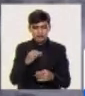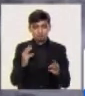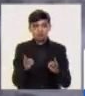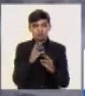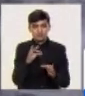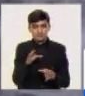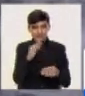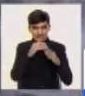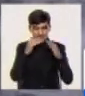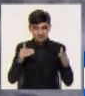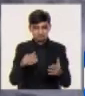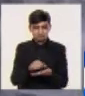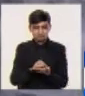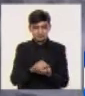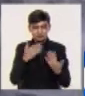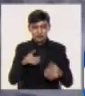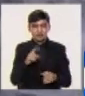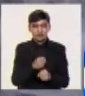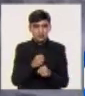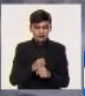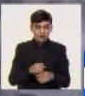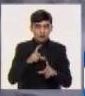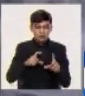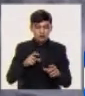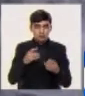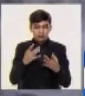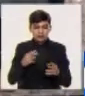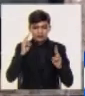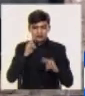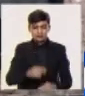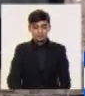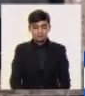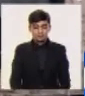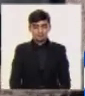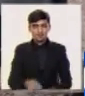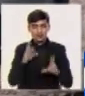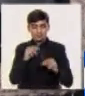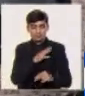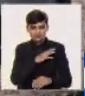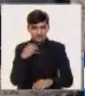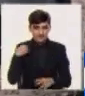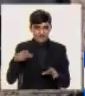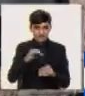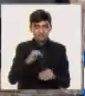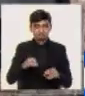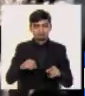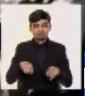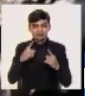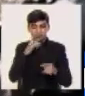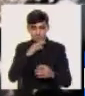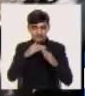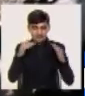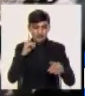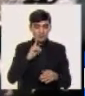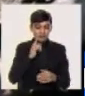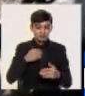пожара вся крыша пришла в негодность. И что теперь делать? Люди просто не знают. Чиновники обещают, что пока не восстановят крышу, жителей